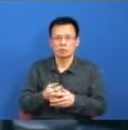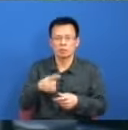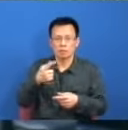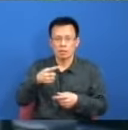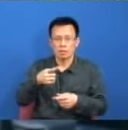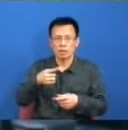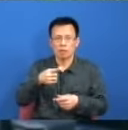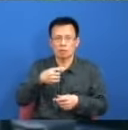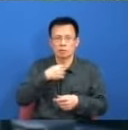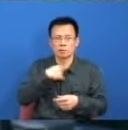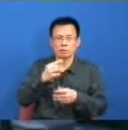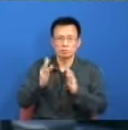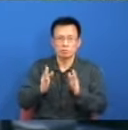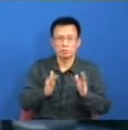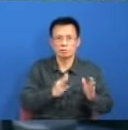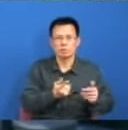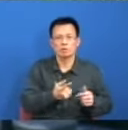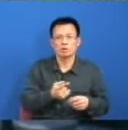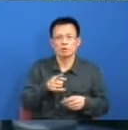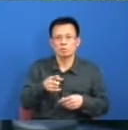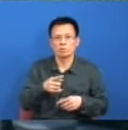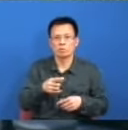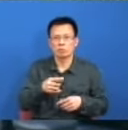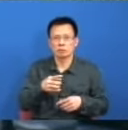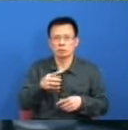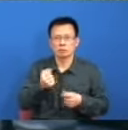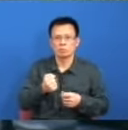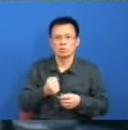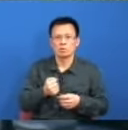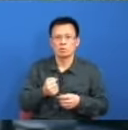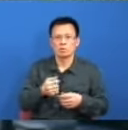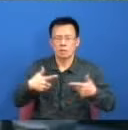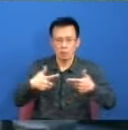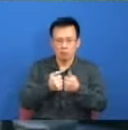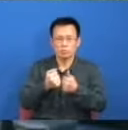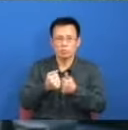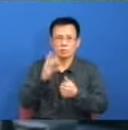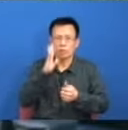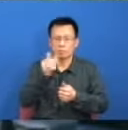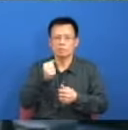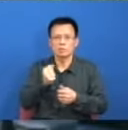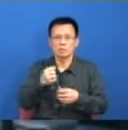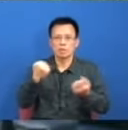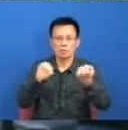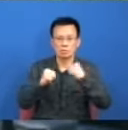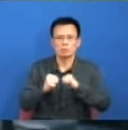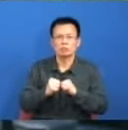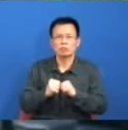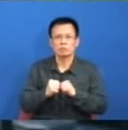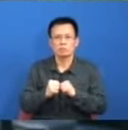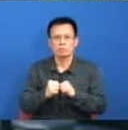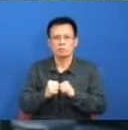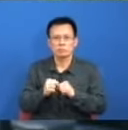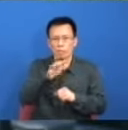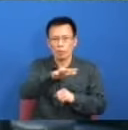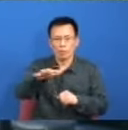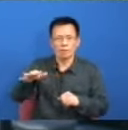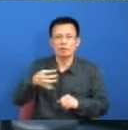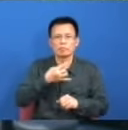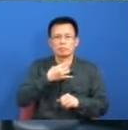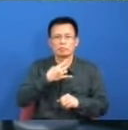須要採取呢個佢認為合理嘅行動，定係話？嗰、那個情況未至